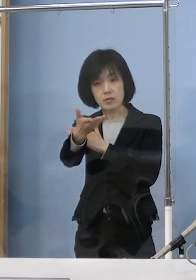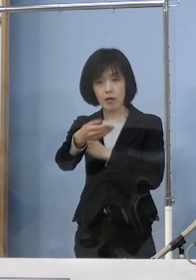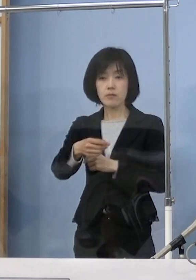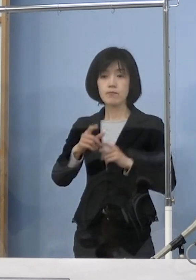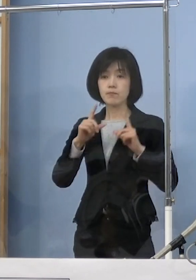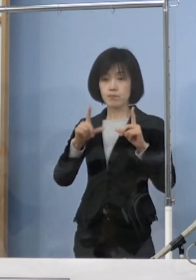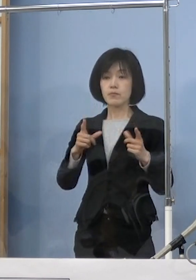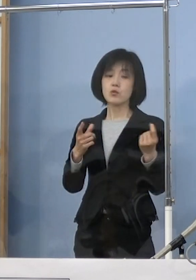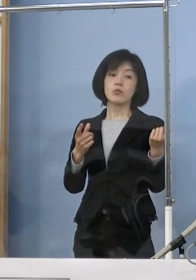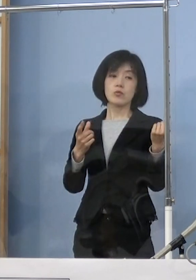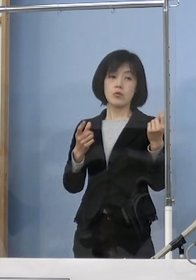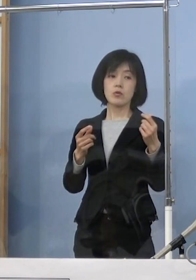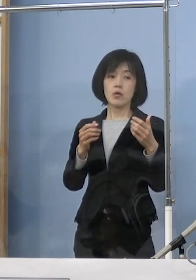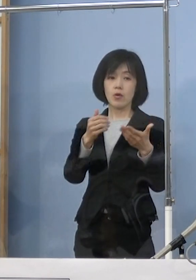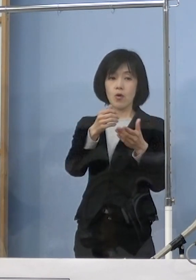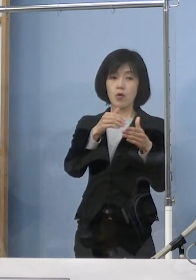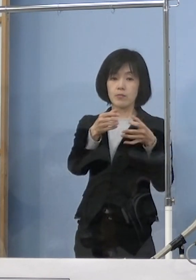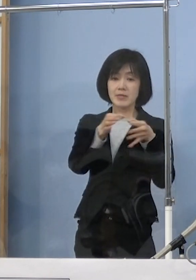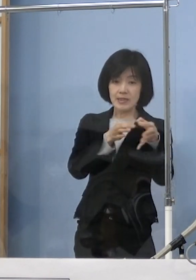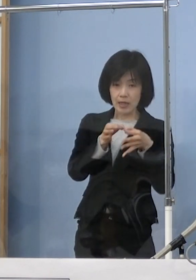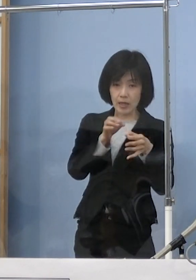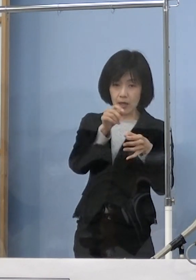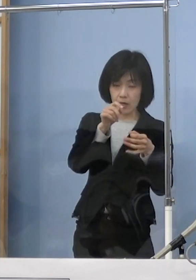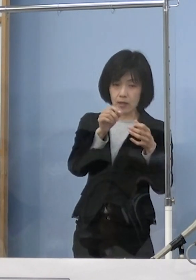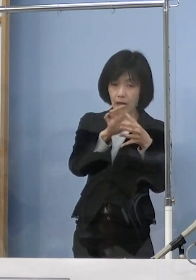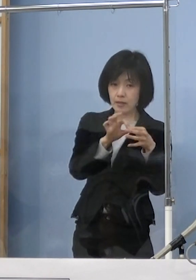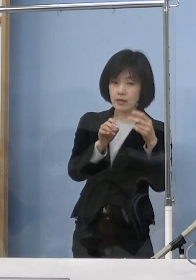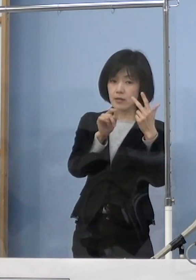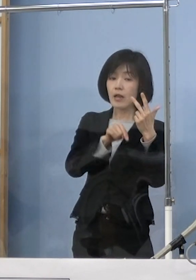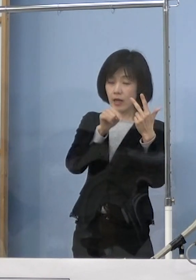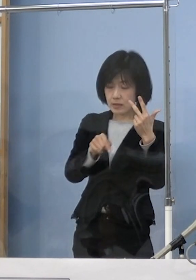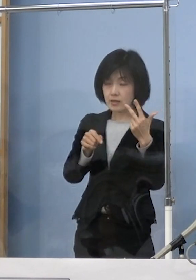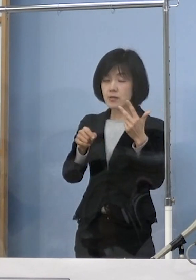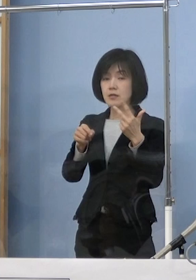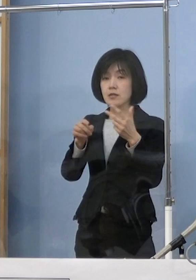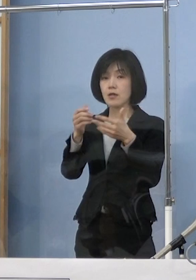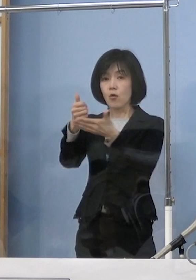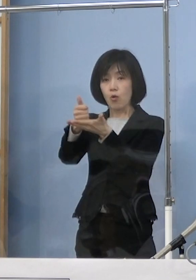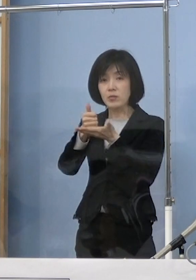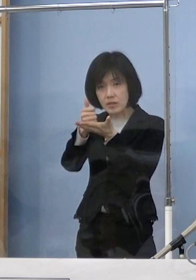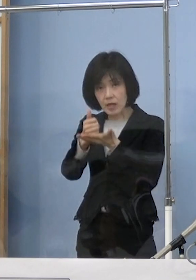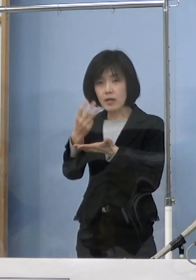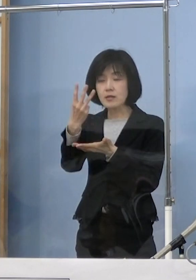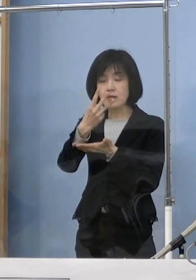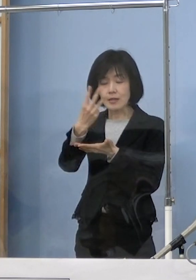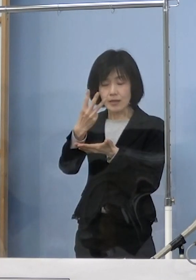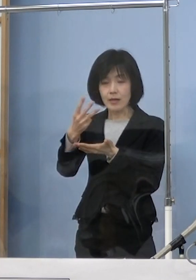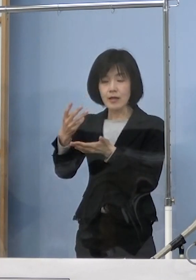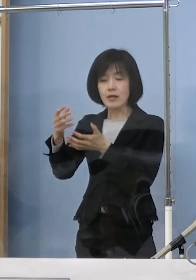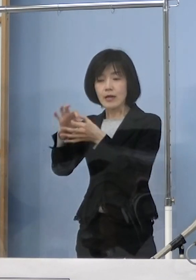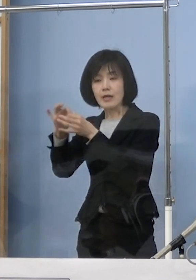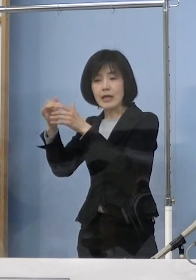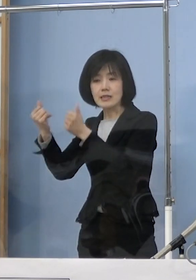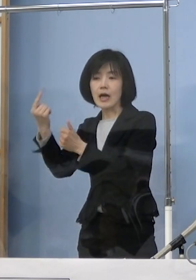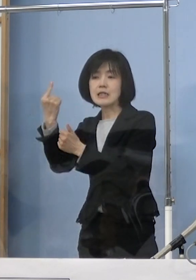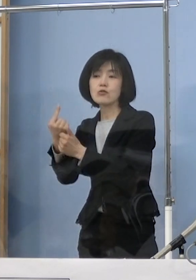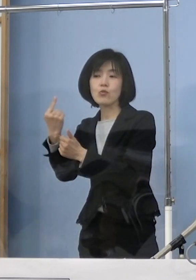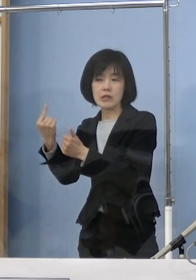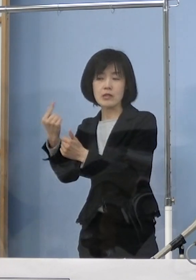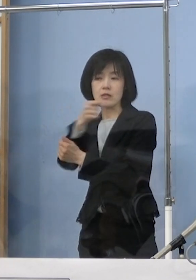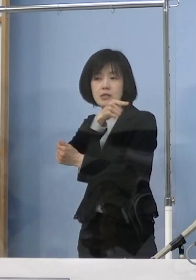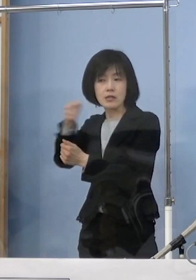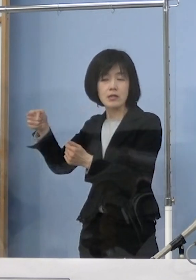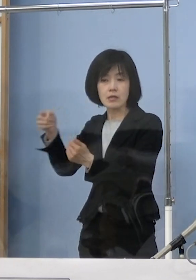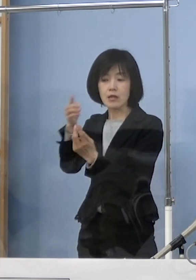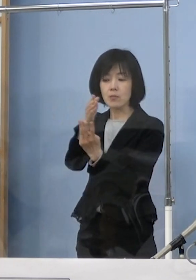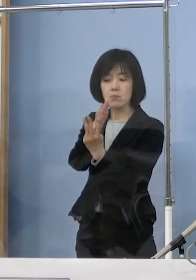サイドの方が7例、お客さんが3例、これらの関係者が1例、こういう3つのカテゴ